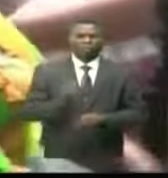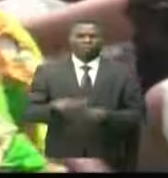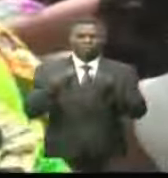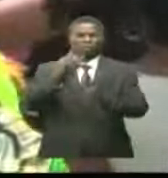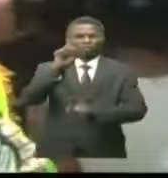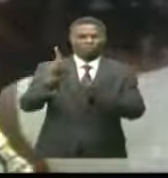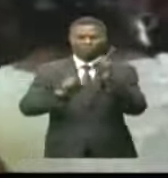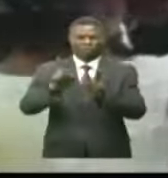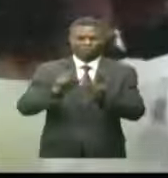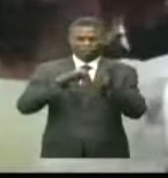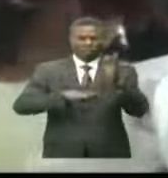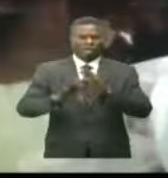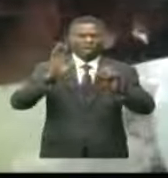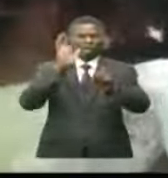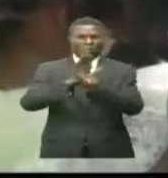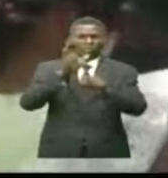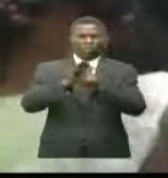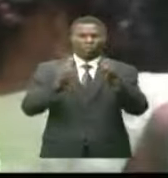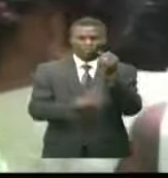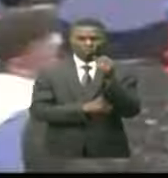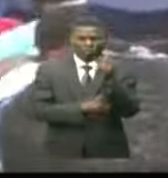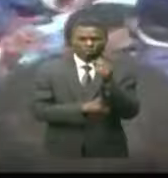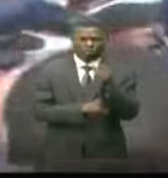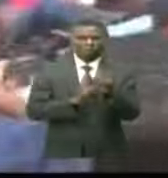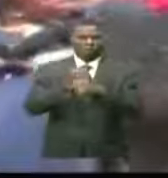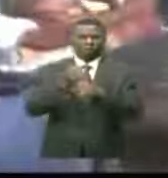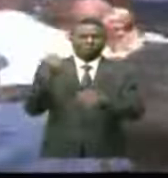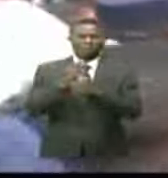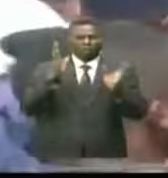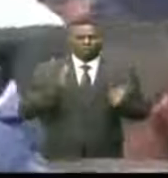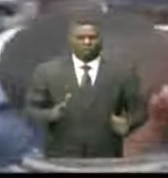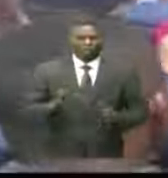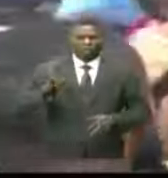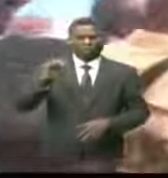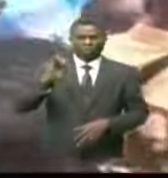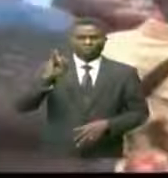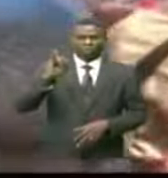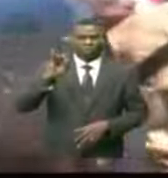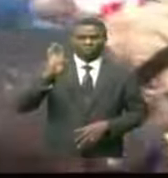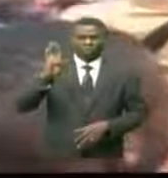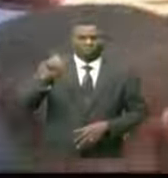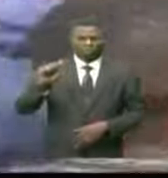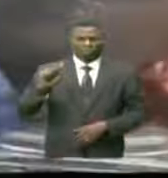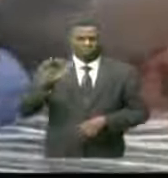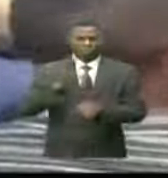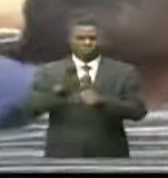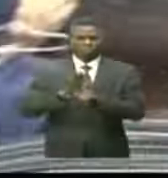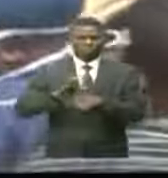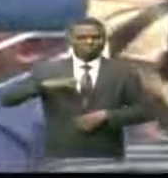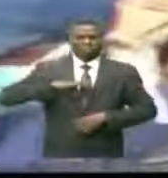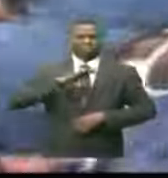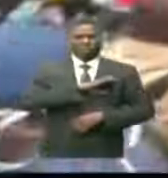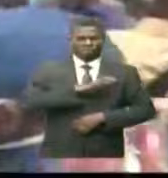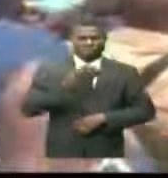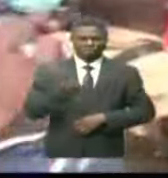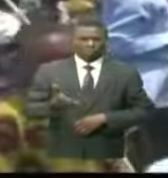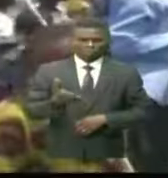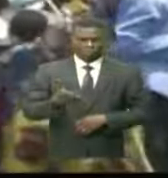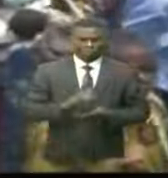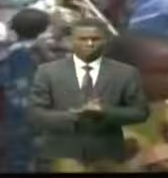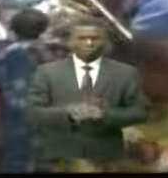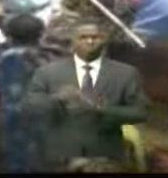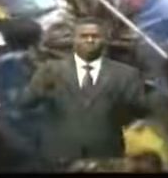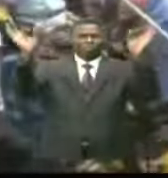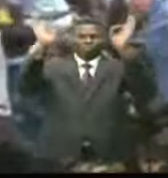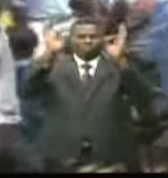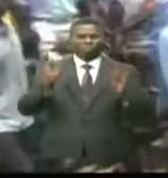se noyer dans une foule compacte composée de travailleurs MIBA, des membres du collectif des enfants MIBA, de la